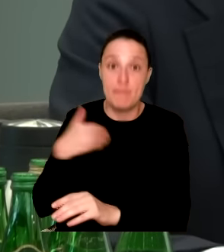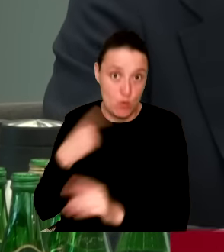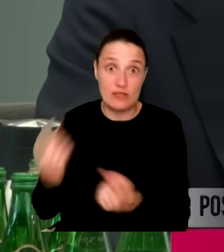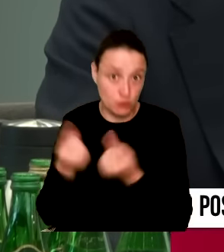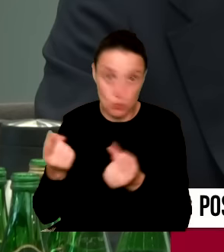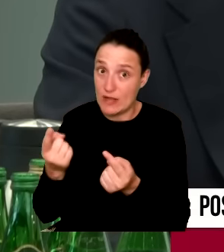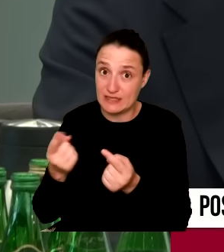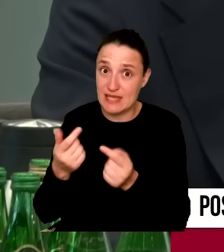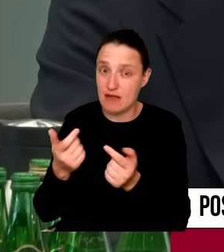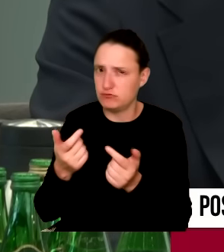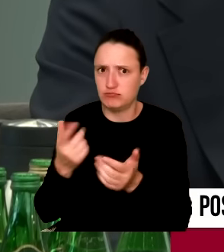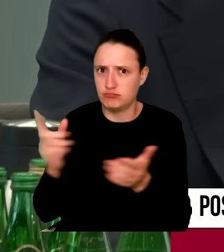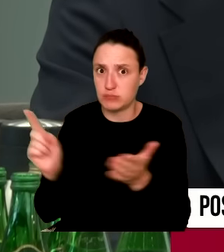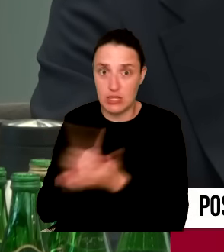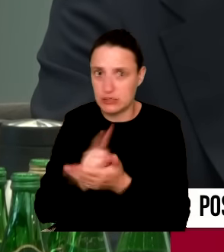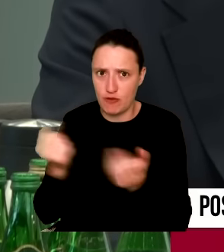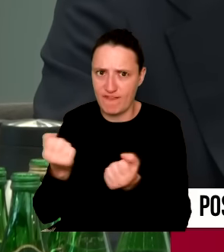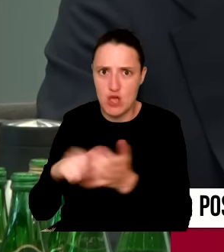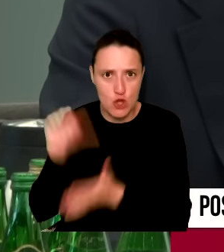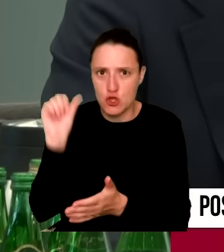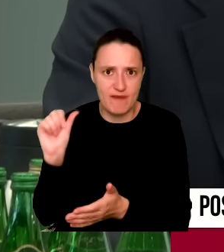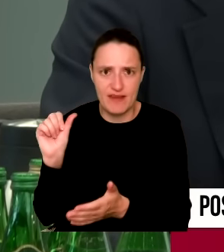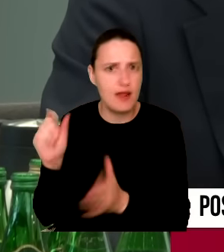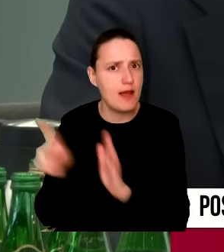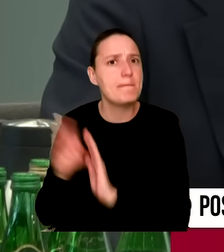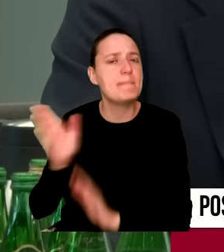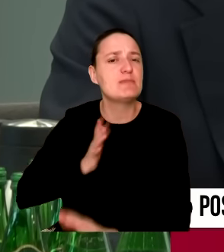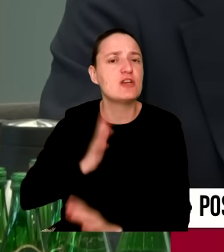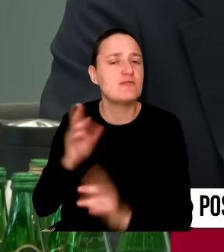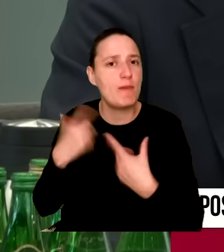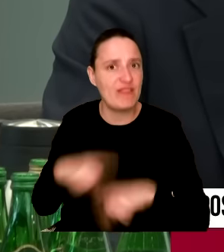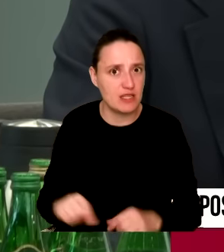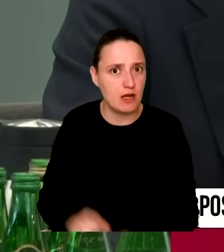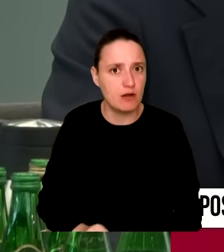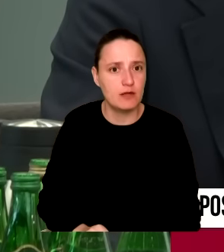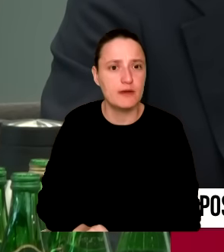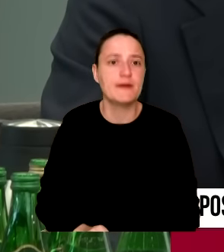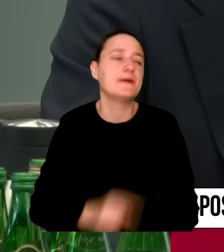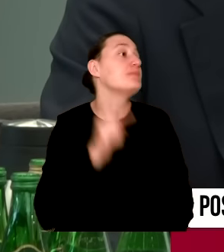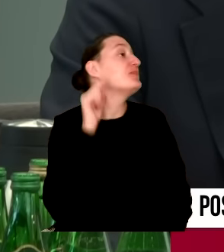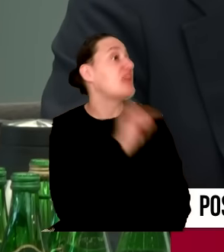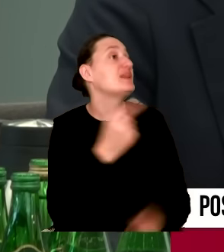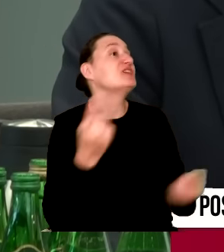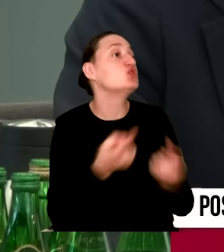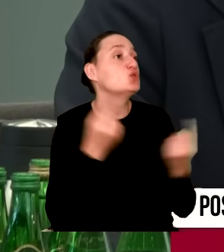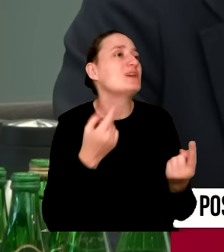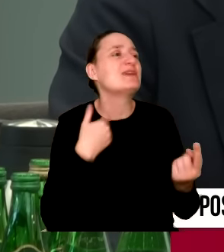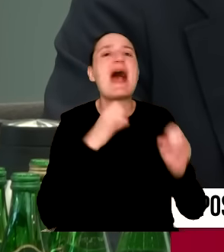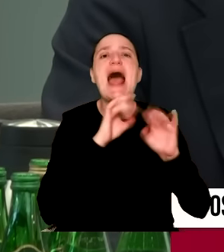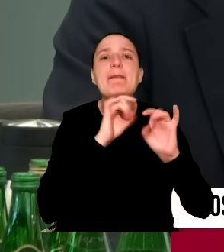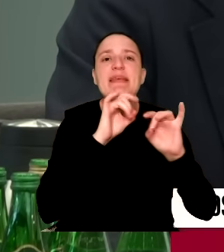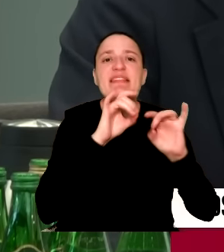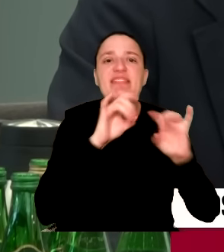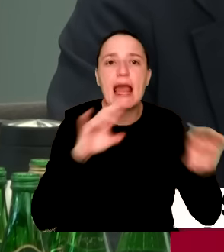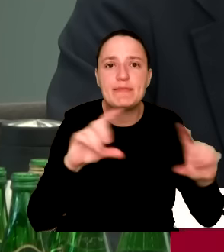szczególnego zagrożenia dla bezpieczeństwa obywateli czy porządku tamta sytuacja była sytuacją epidemii na terytorium